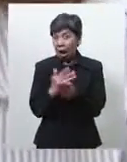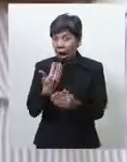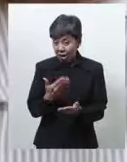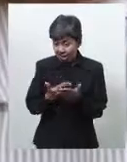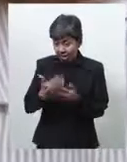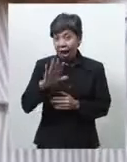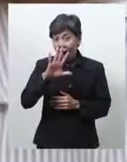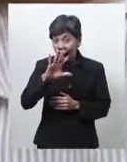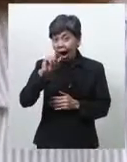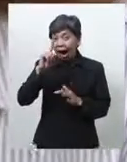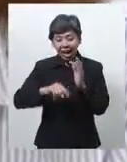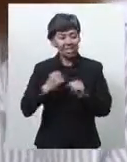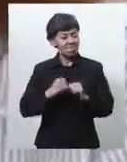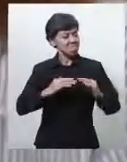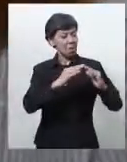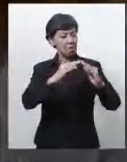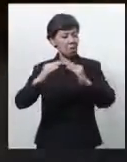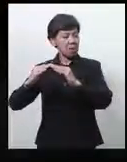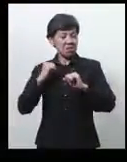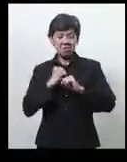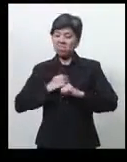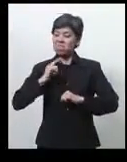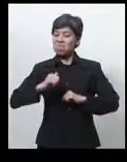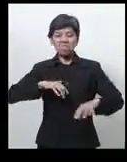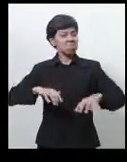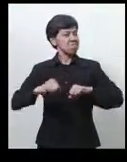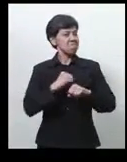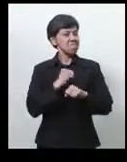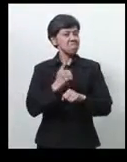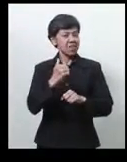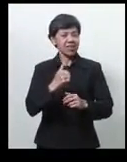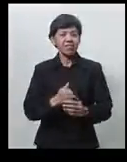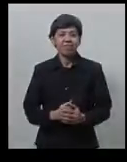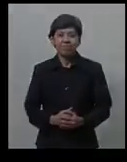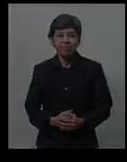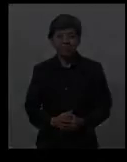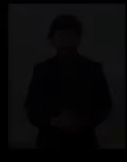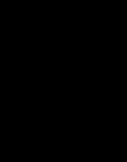ไม่นานเนี่ยเขาก็จะได้เป็นเจ้าของรีสอร์ทที่จังหวัดเลยแล้วค่ะ